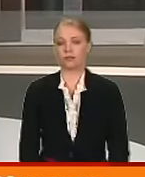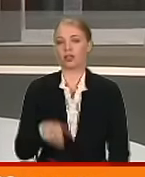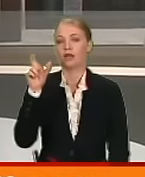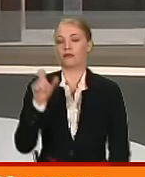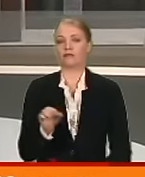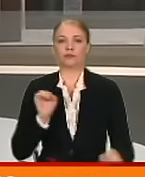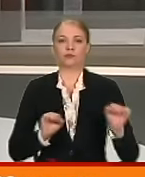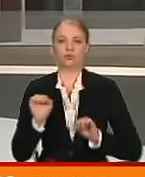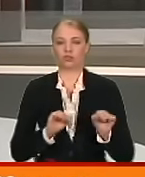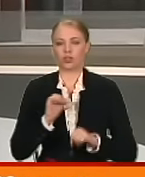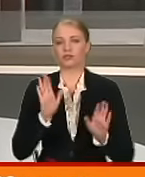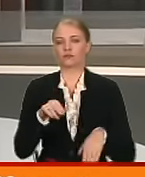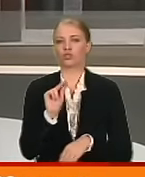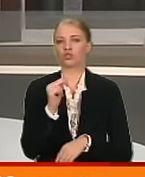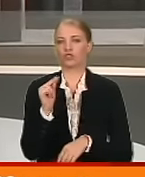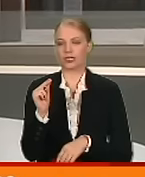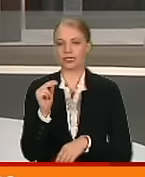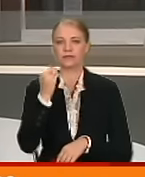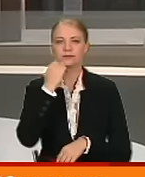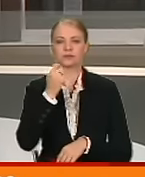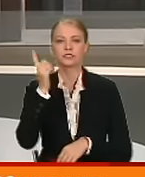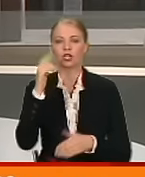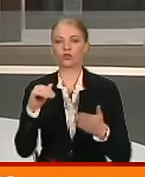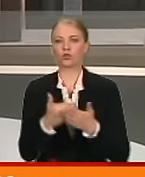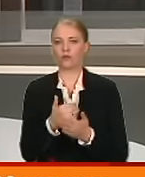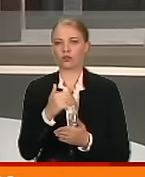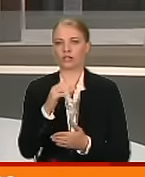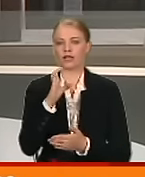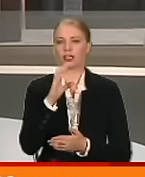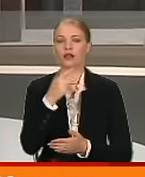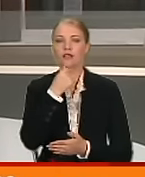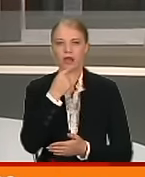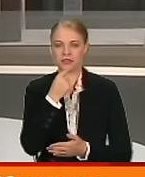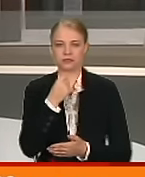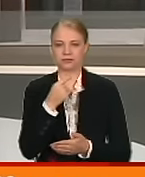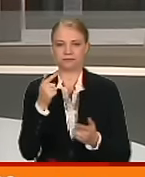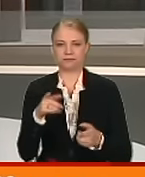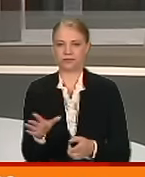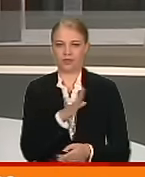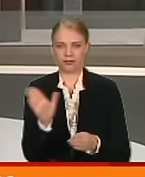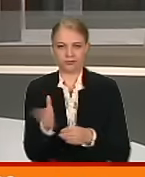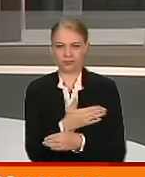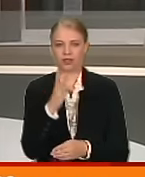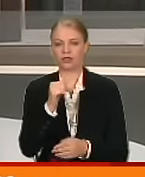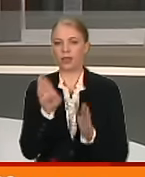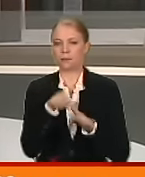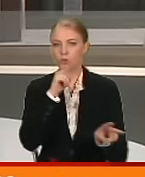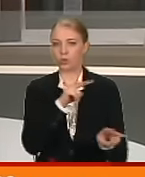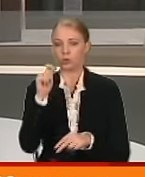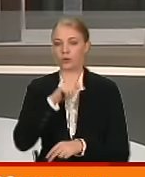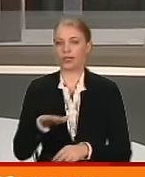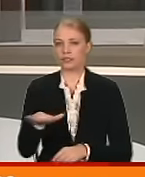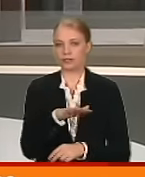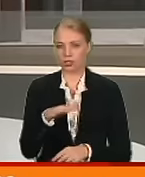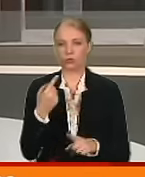Він пручається на Чернігівщині, в Стародавньо-Новгородському, Сіверському. Ленін не піддається декомунізації. На підконтрольній Україні